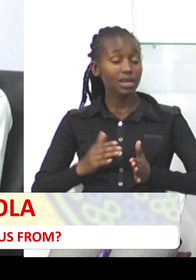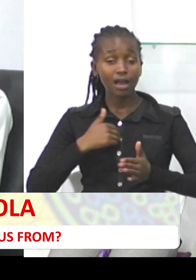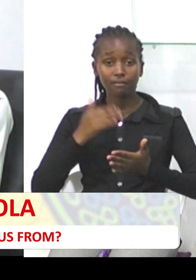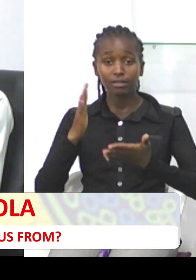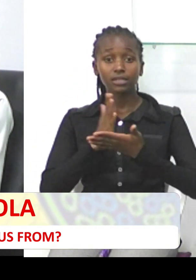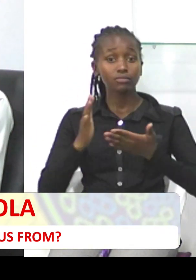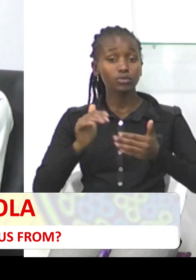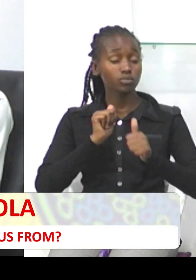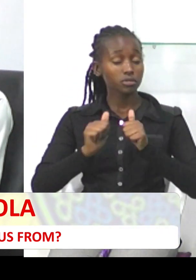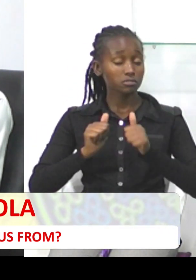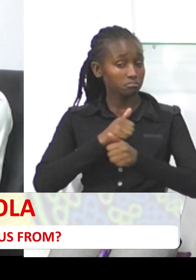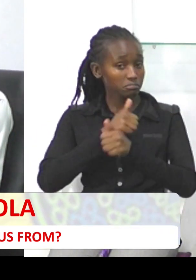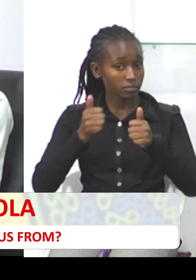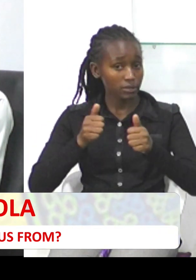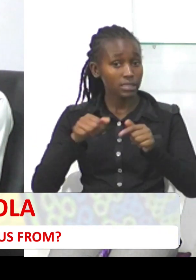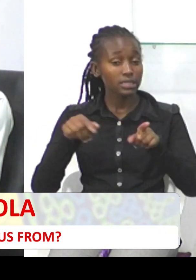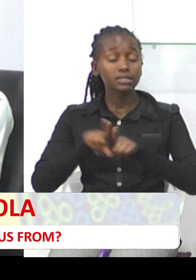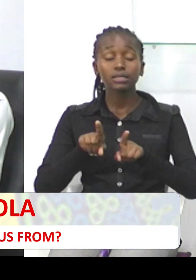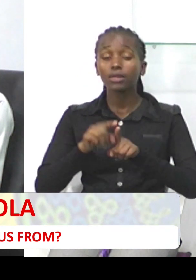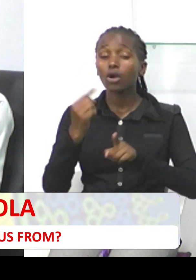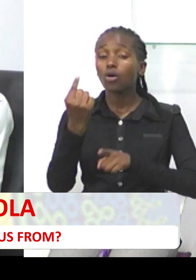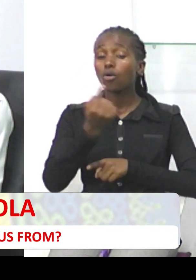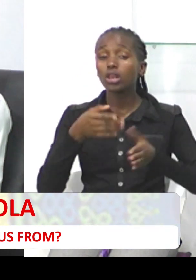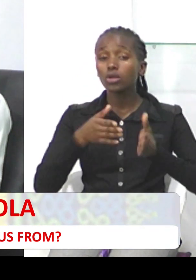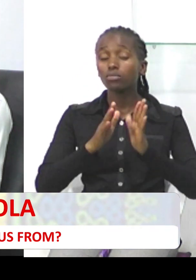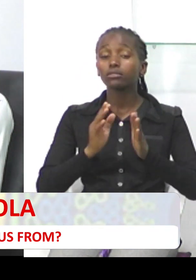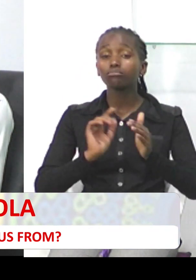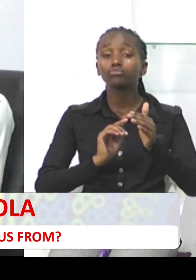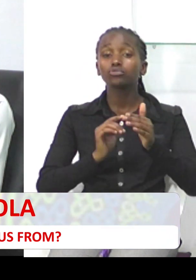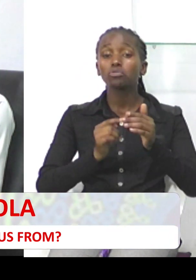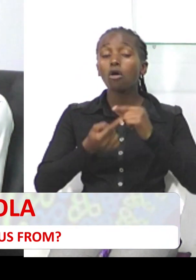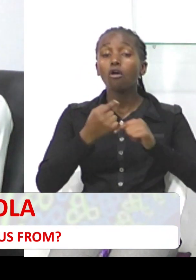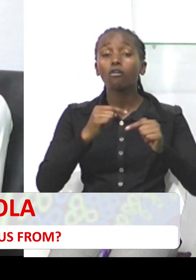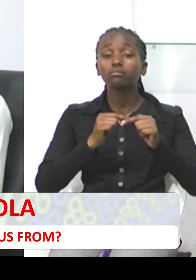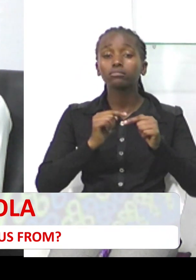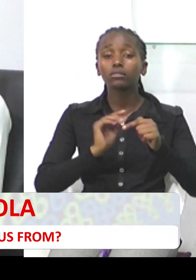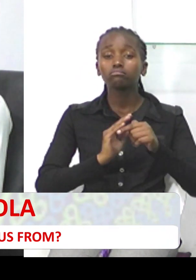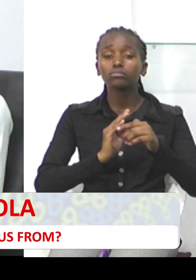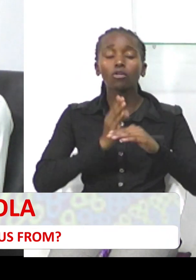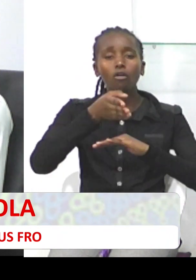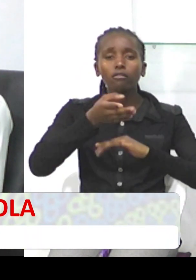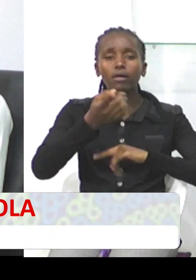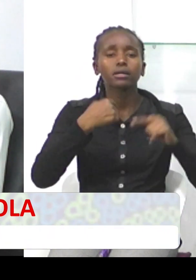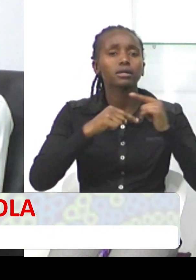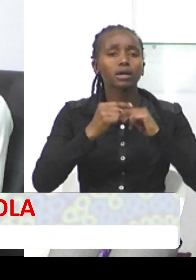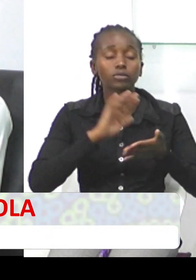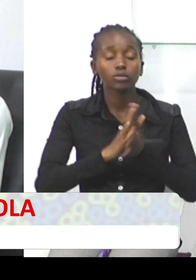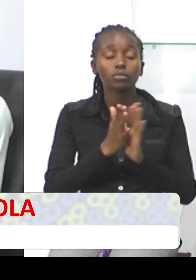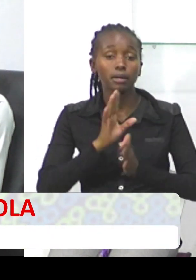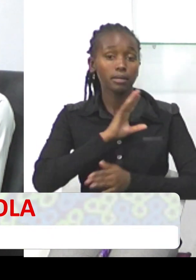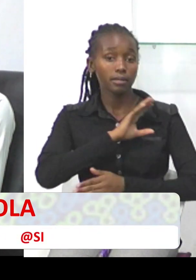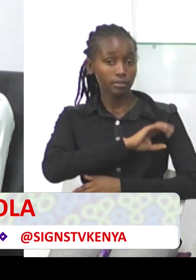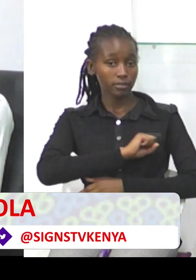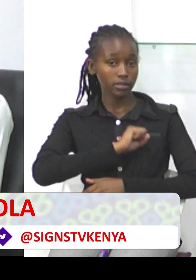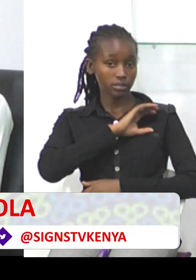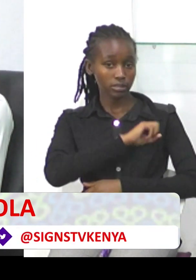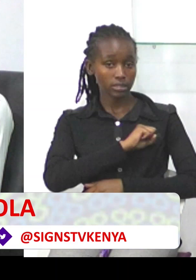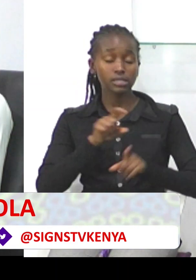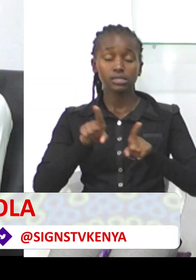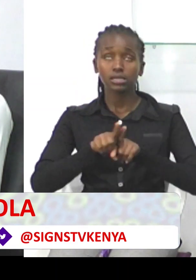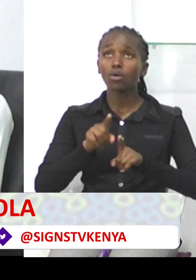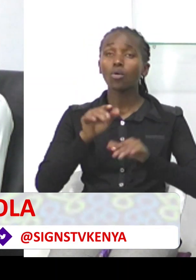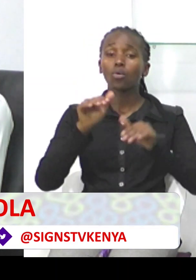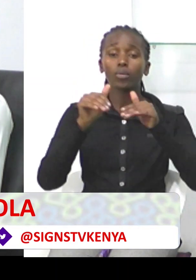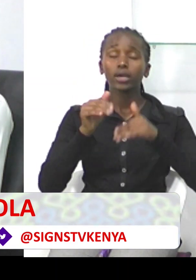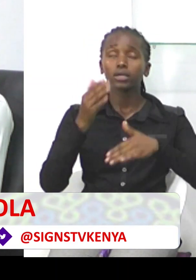way to overcome these things ama depression, it's being patient. Waiting upon the Lord.